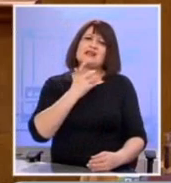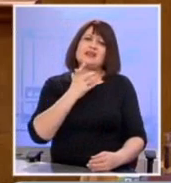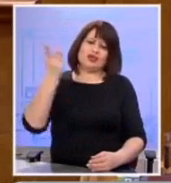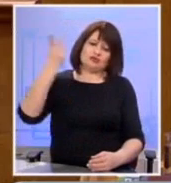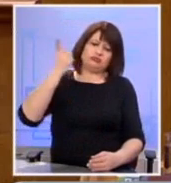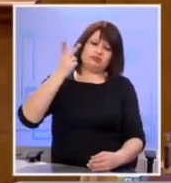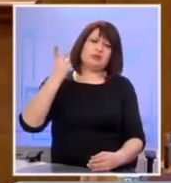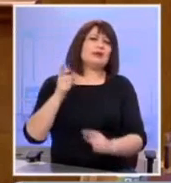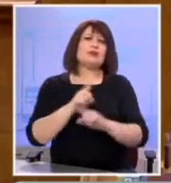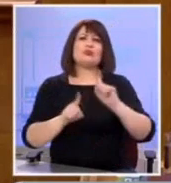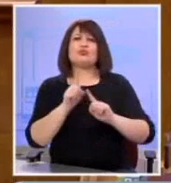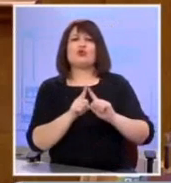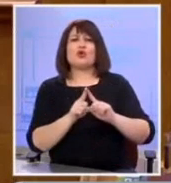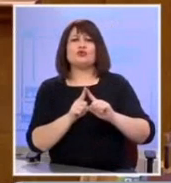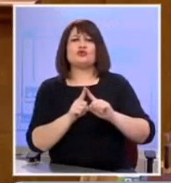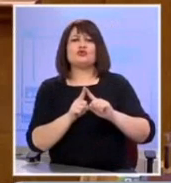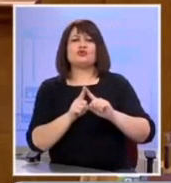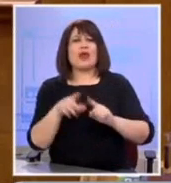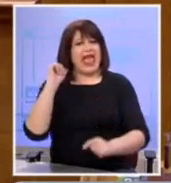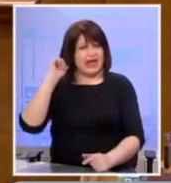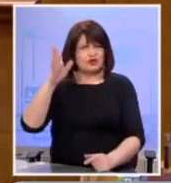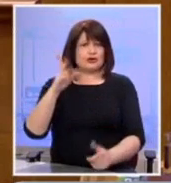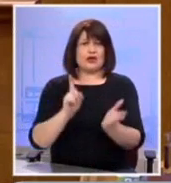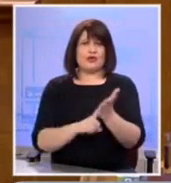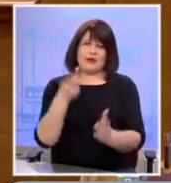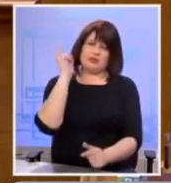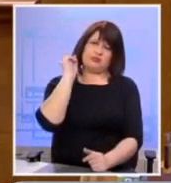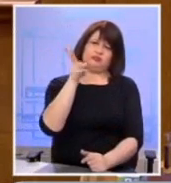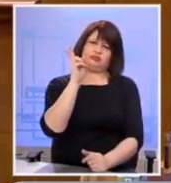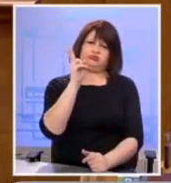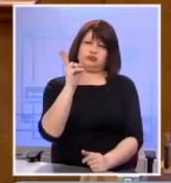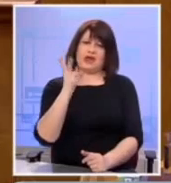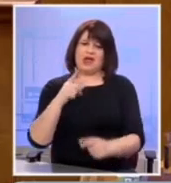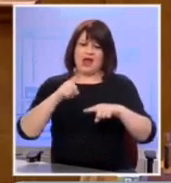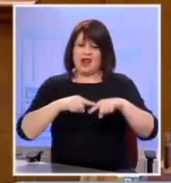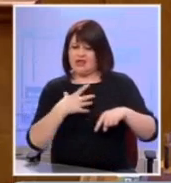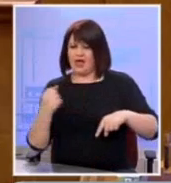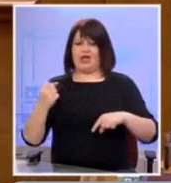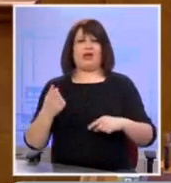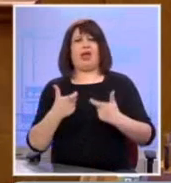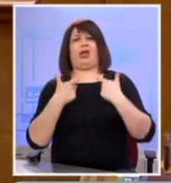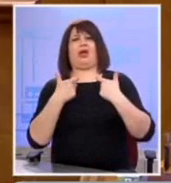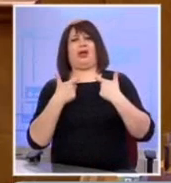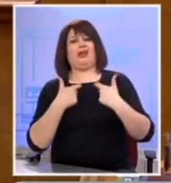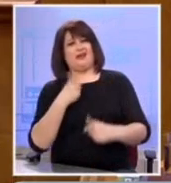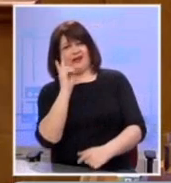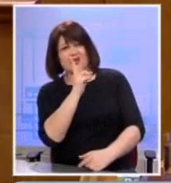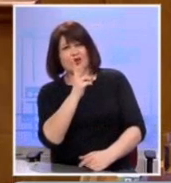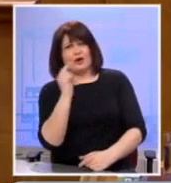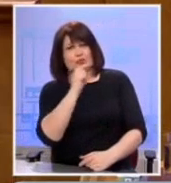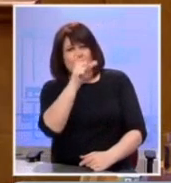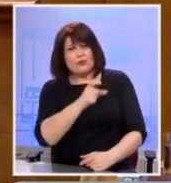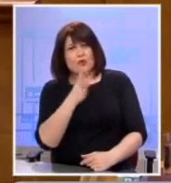ποιον. Όχι αυτούς που έχουν εξαιρέσει την Ελλάδα από όλα αυτά που σας είπα και έχουν οδηγήσει στην ασφυξία. Τον Πρωθυπουργό γιατί τα